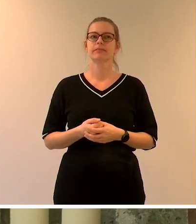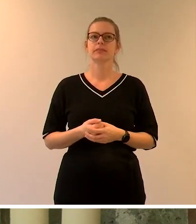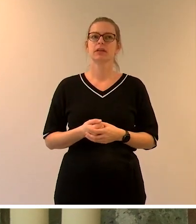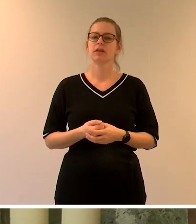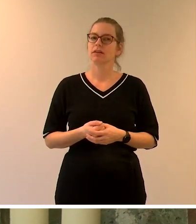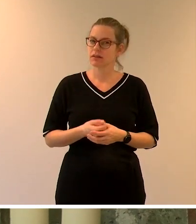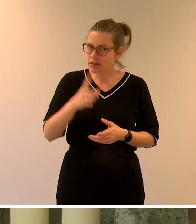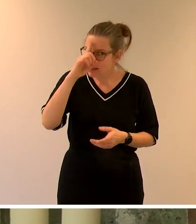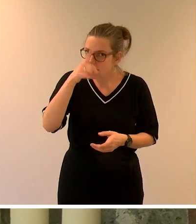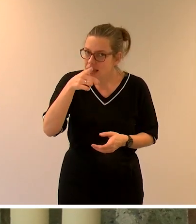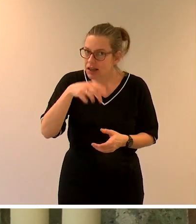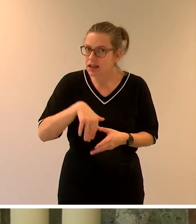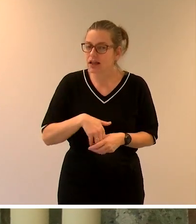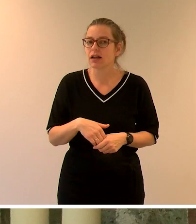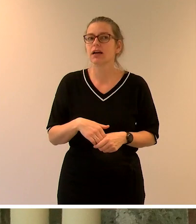En wat dacht je?